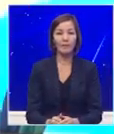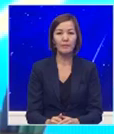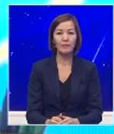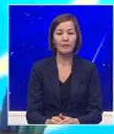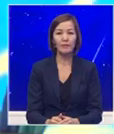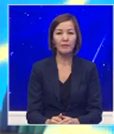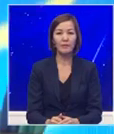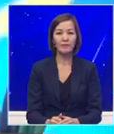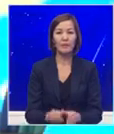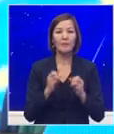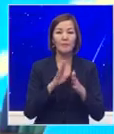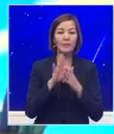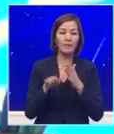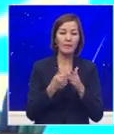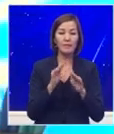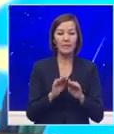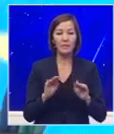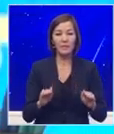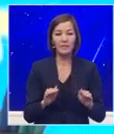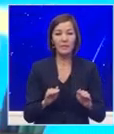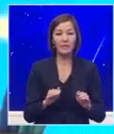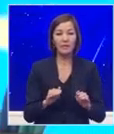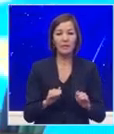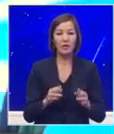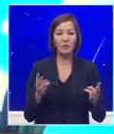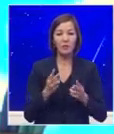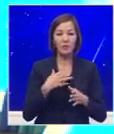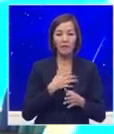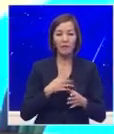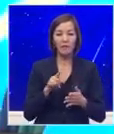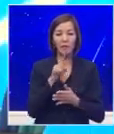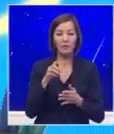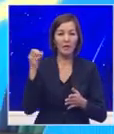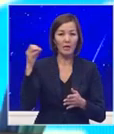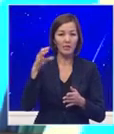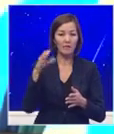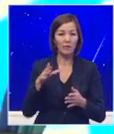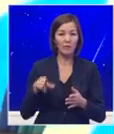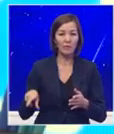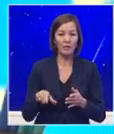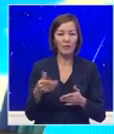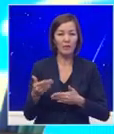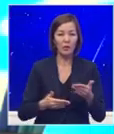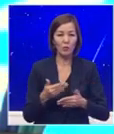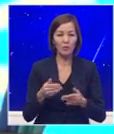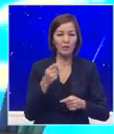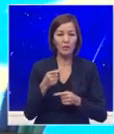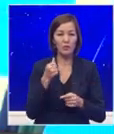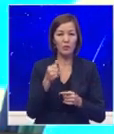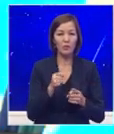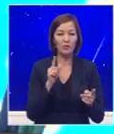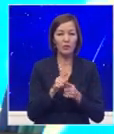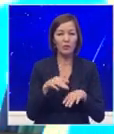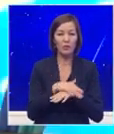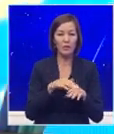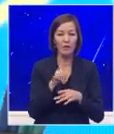ради безопасности детей и школьников Давайте в первую очередь решим вопрос освещения и тротуаров селе Чтобы в следующий раз нас